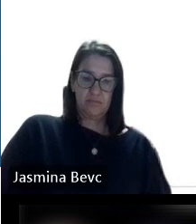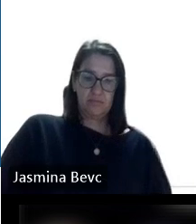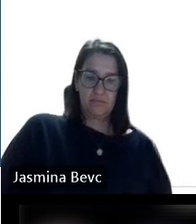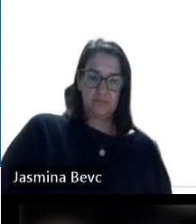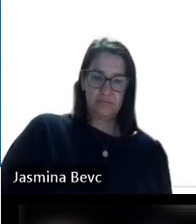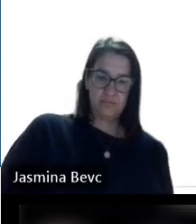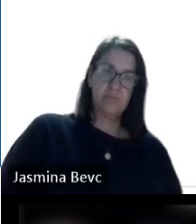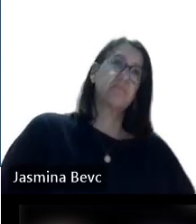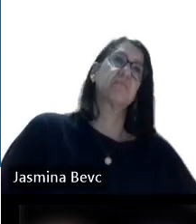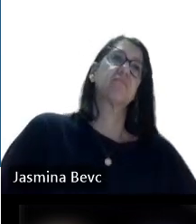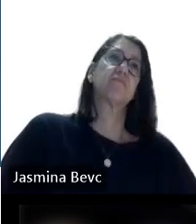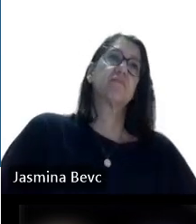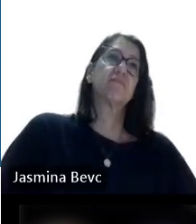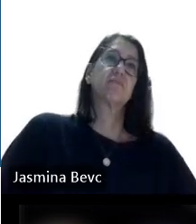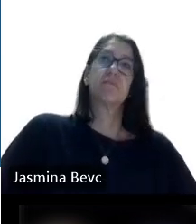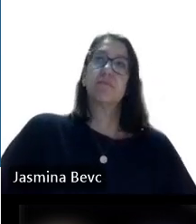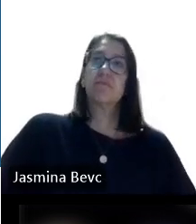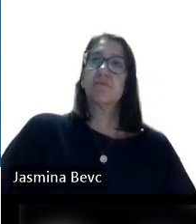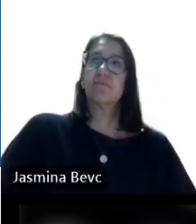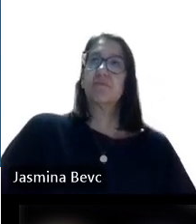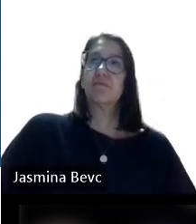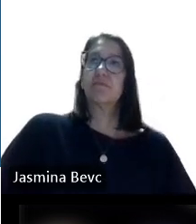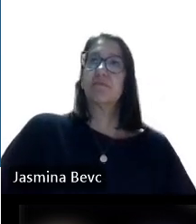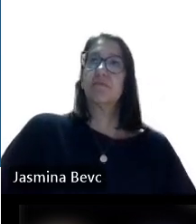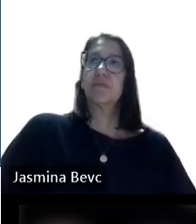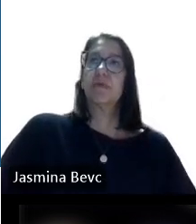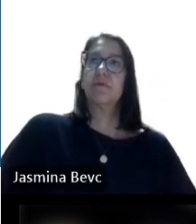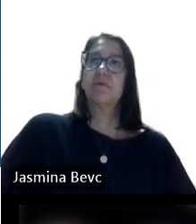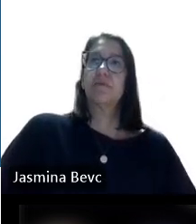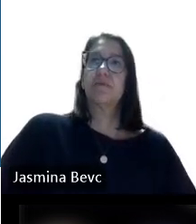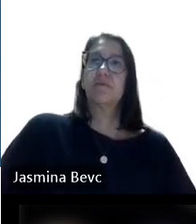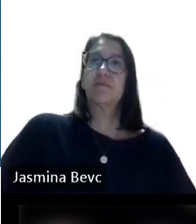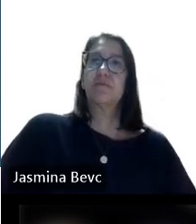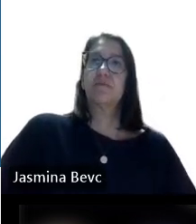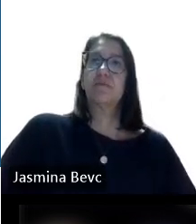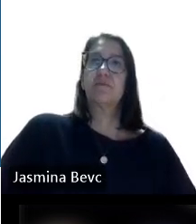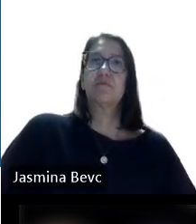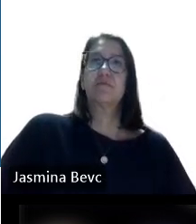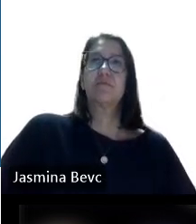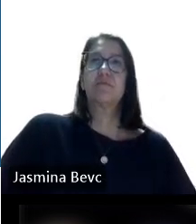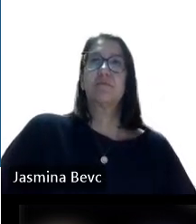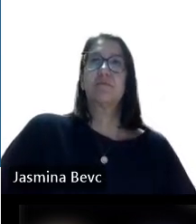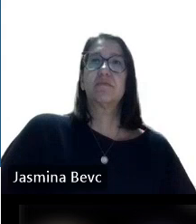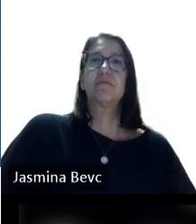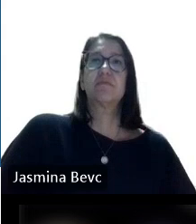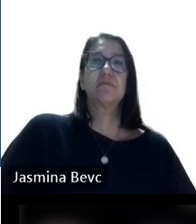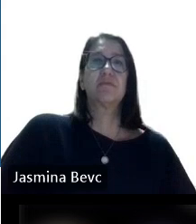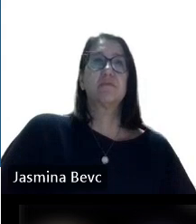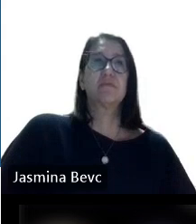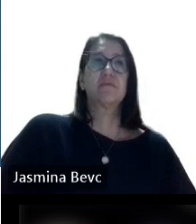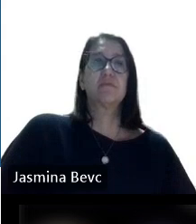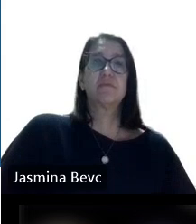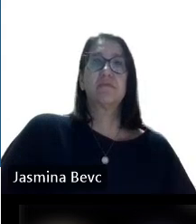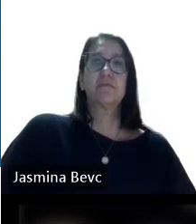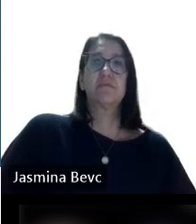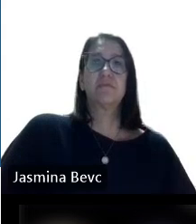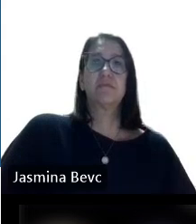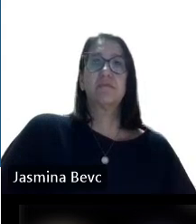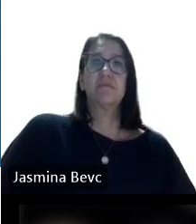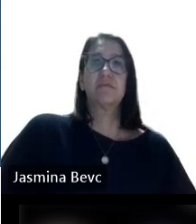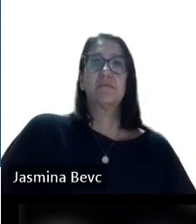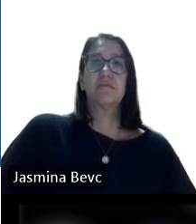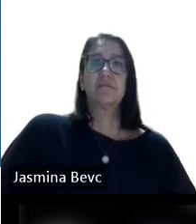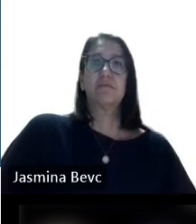ni v pravem pomenu za zalogo toplote. Da bi v času recimo